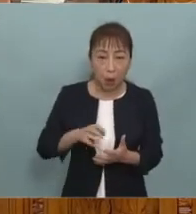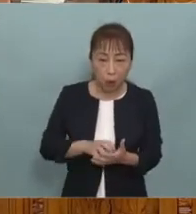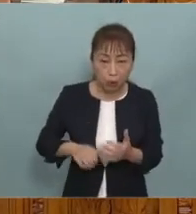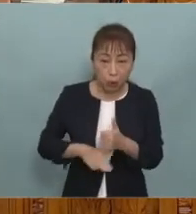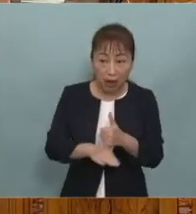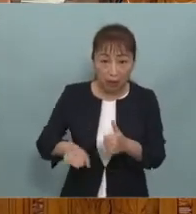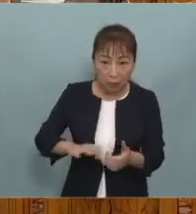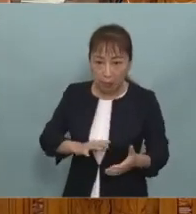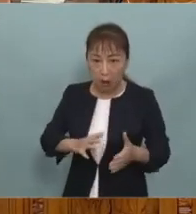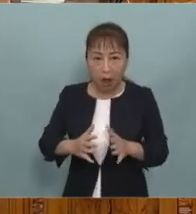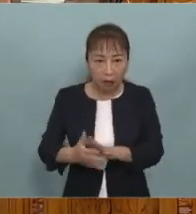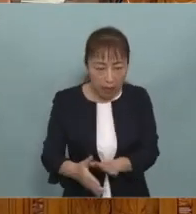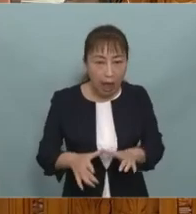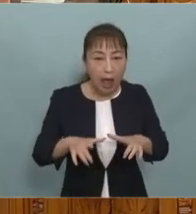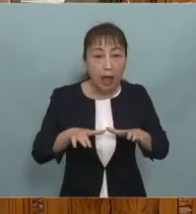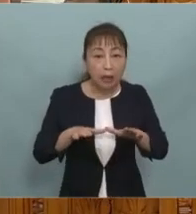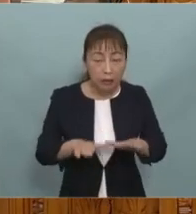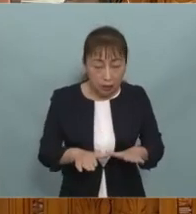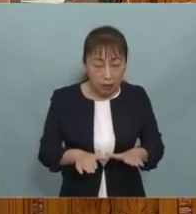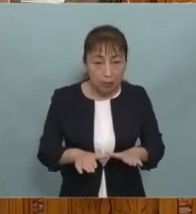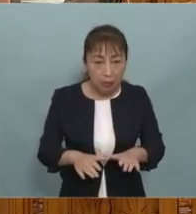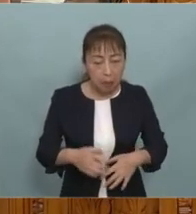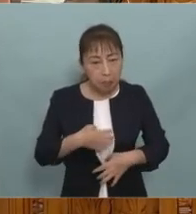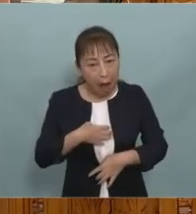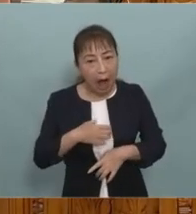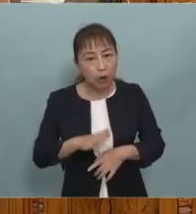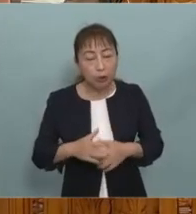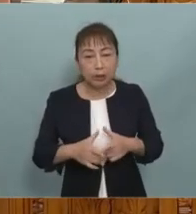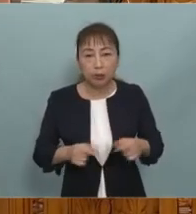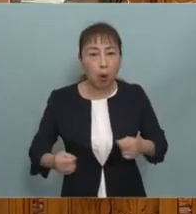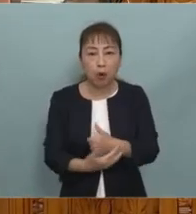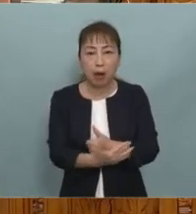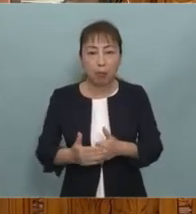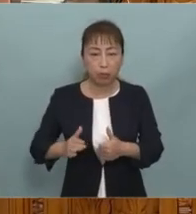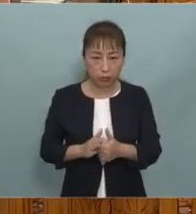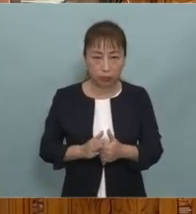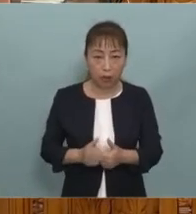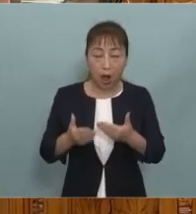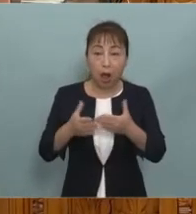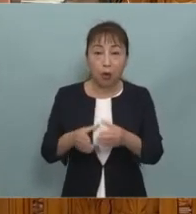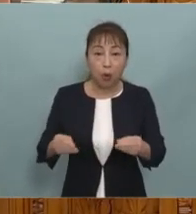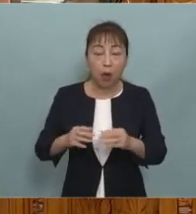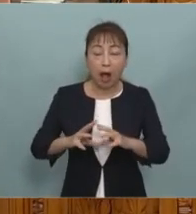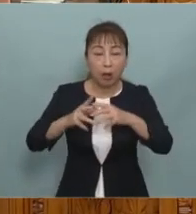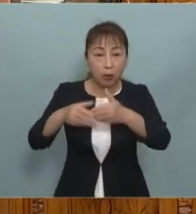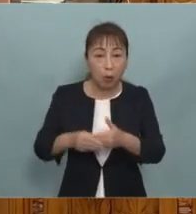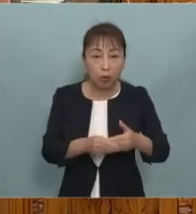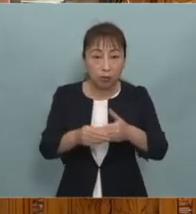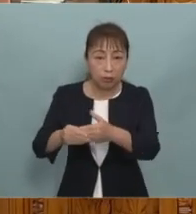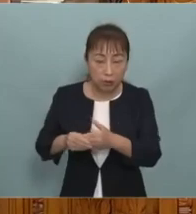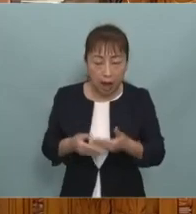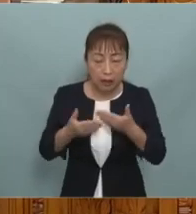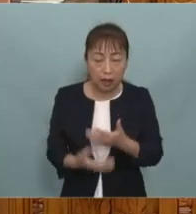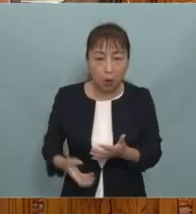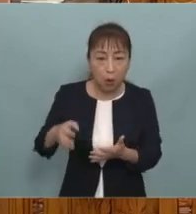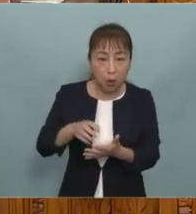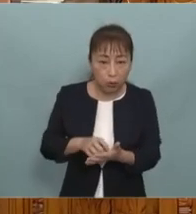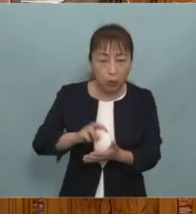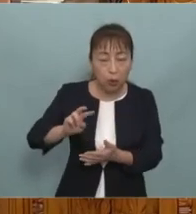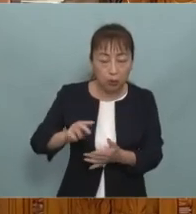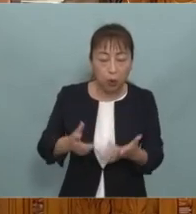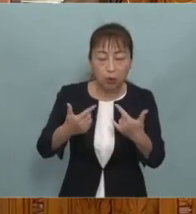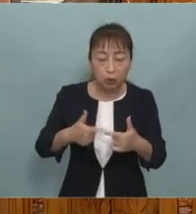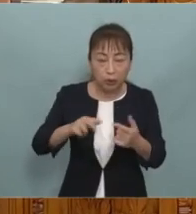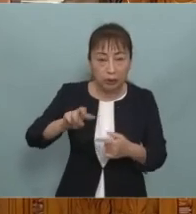から日本を守りのきます国連安全保障理事会の常任理事国であるロシアによる